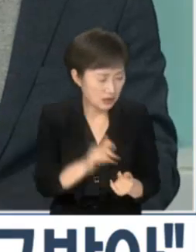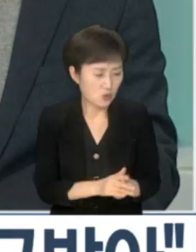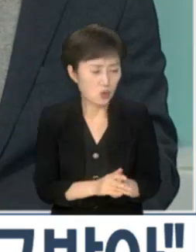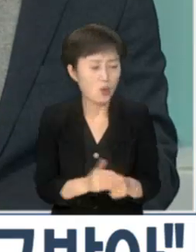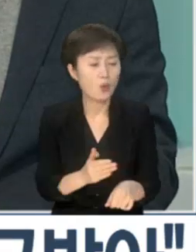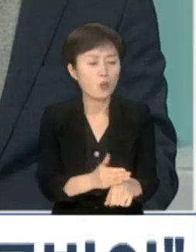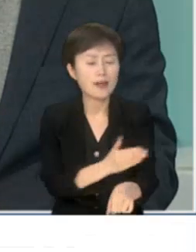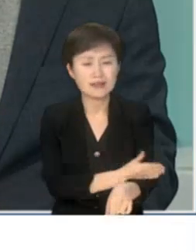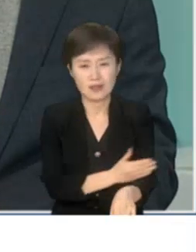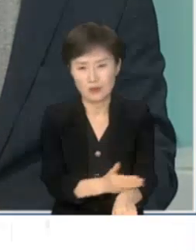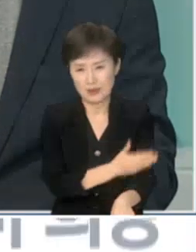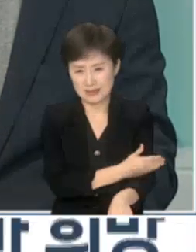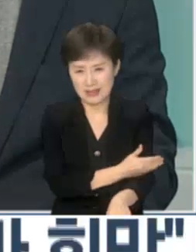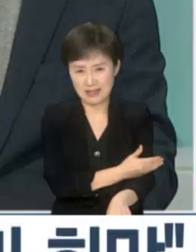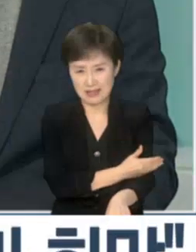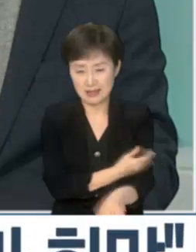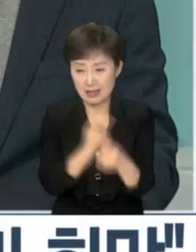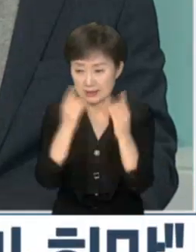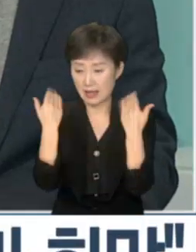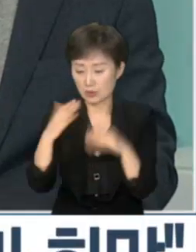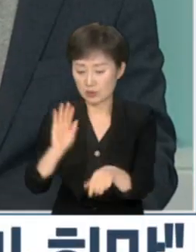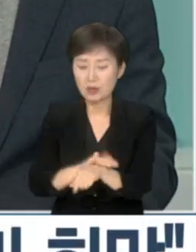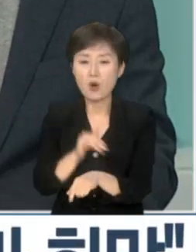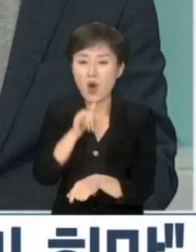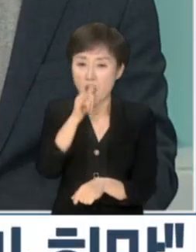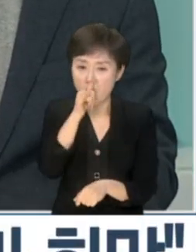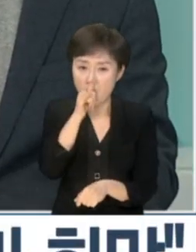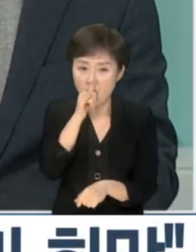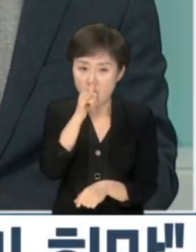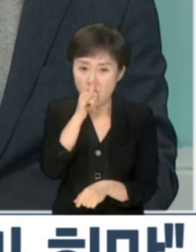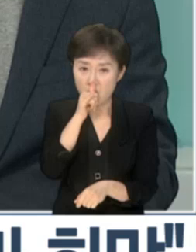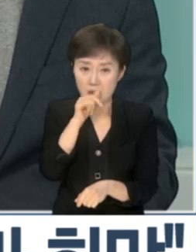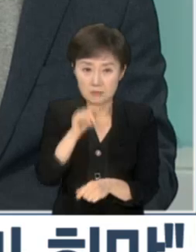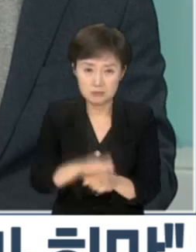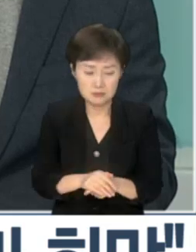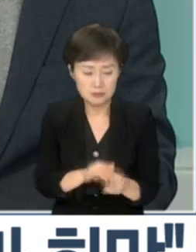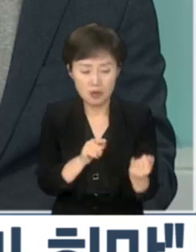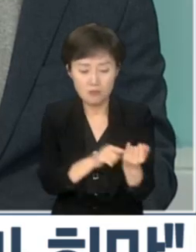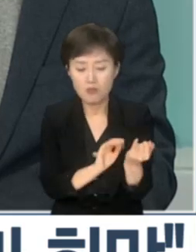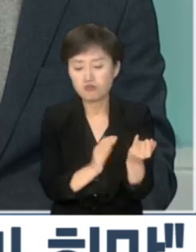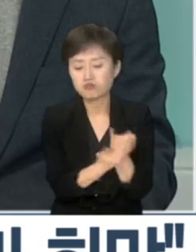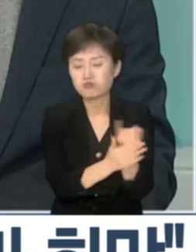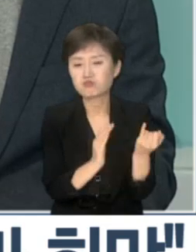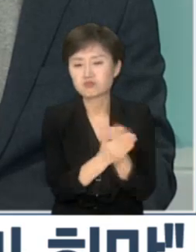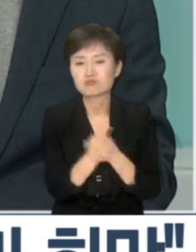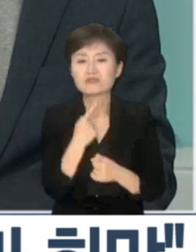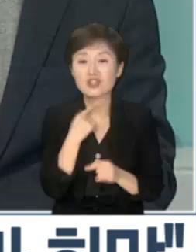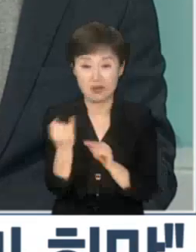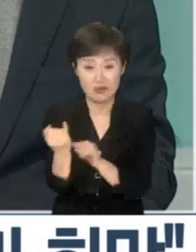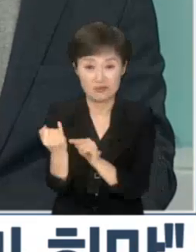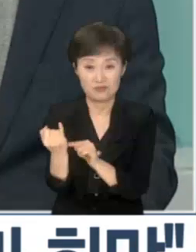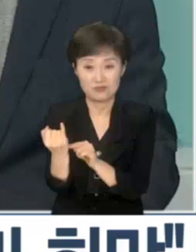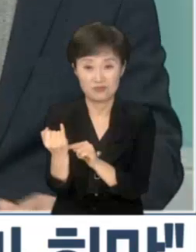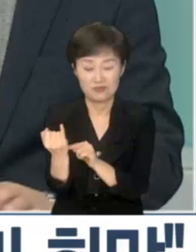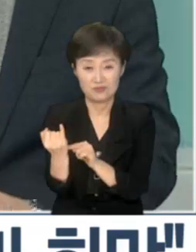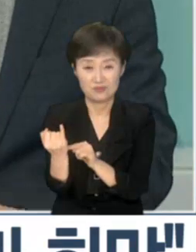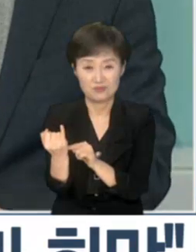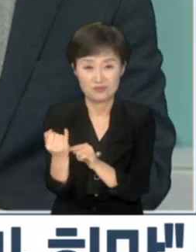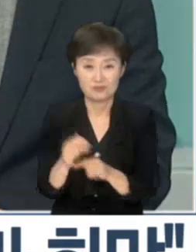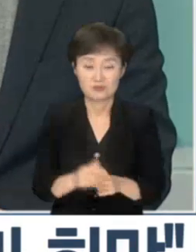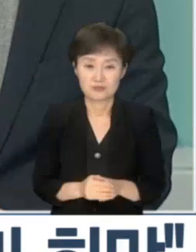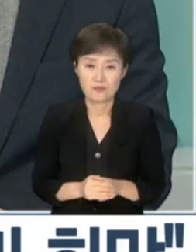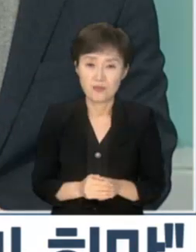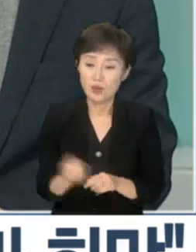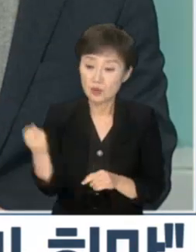그리고 대학의 잘못도 있다. 뭐 언론에서 지모를 한다. 이런 표현들로 해서 비판도 많이 받았었고 특히 그